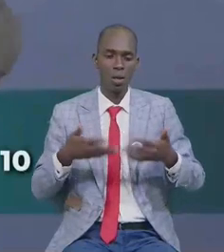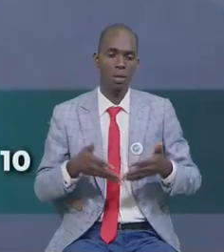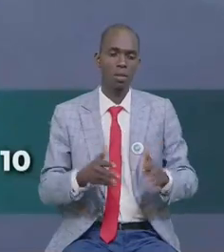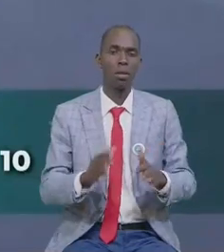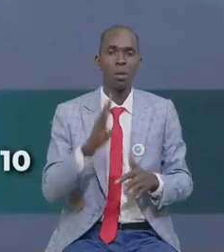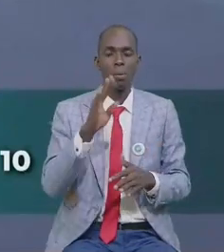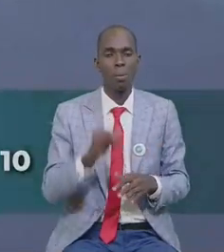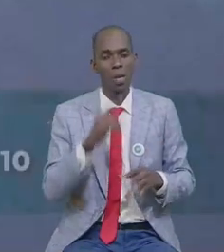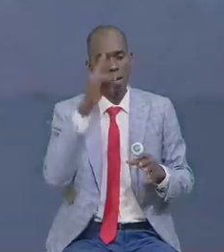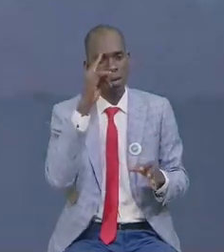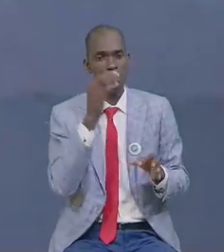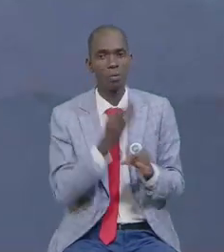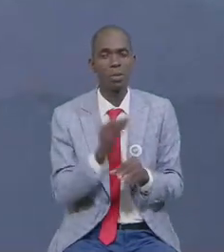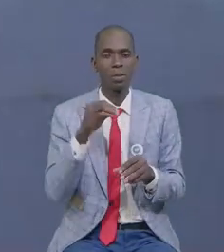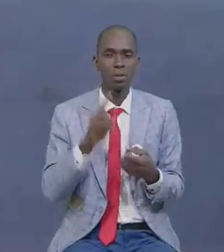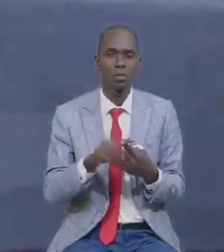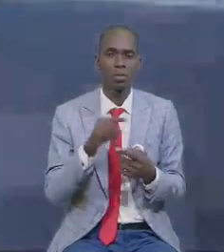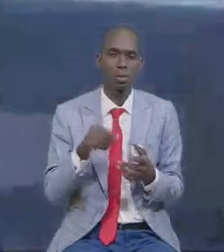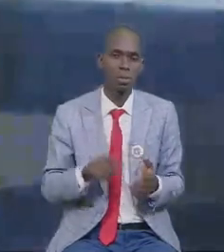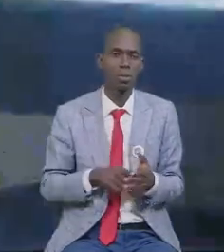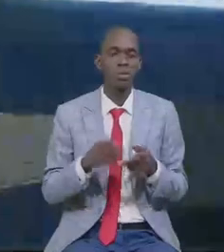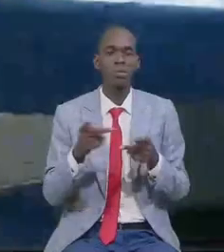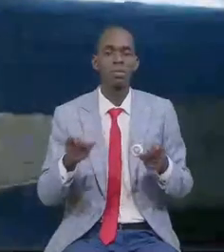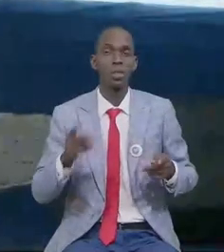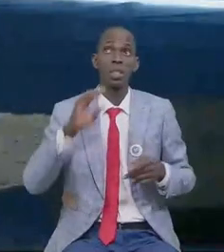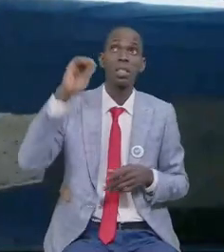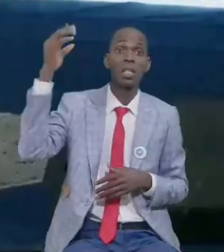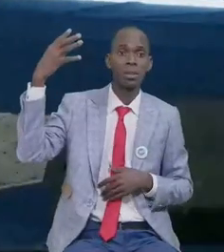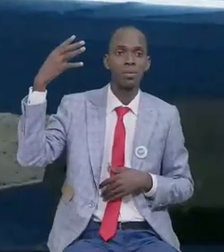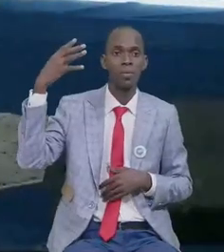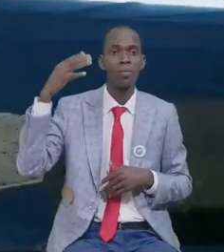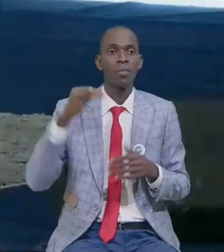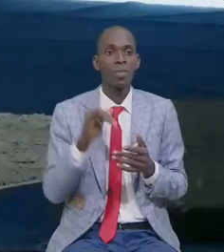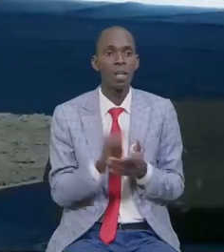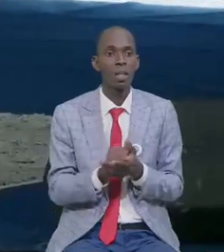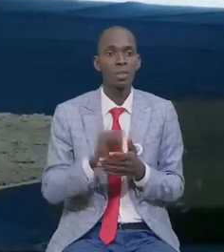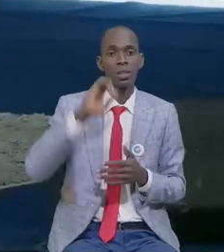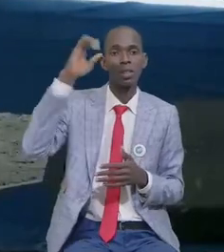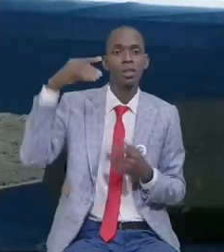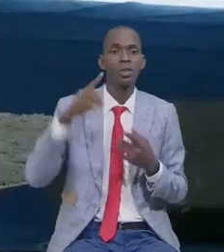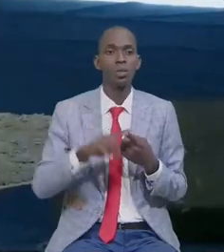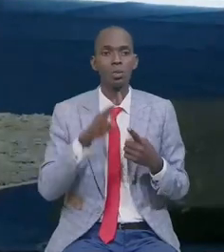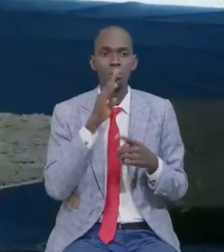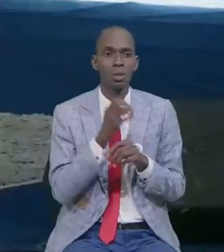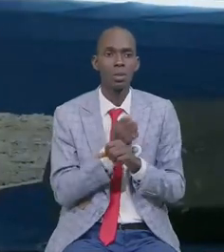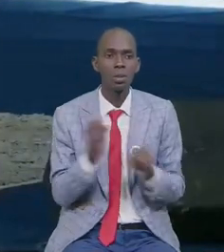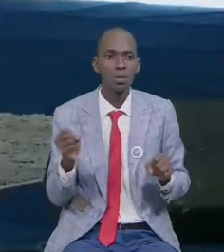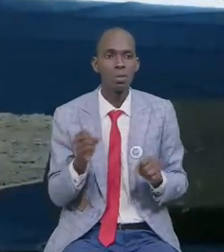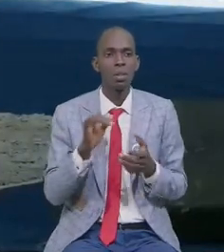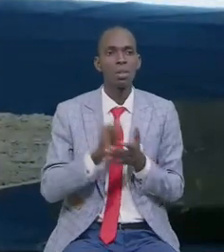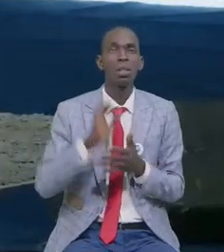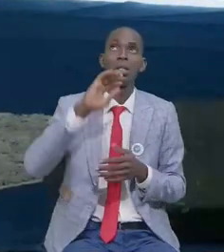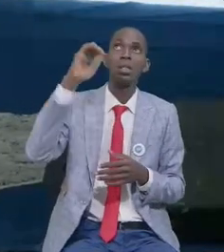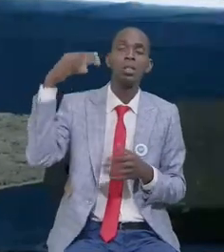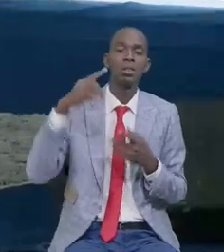foi accès à cette grâce. Cette grâce pour être sauvé, cette grâce pour servir